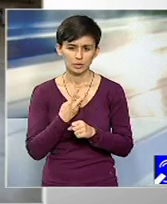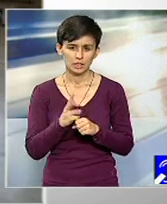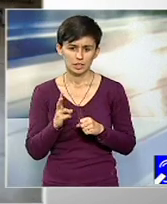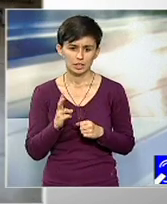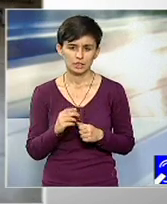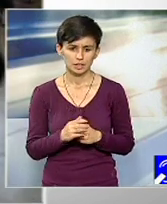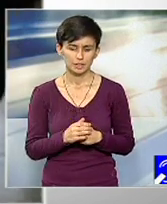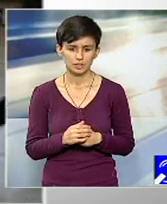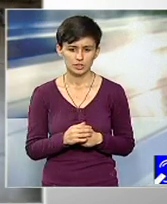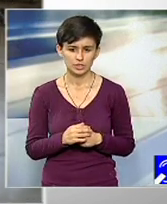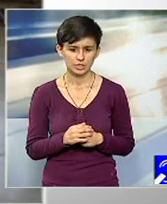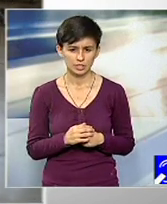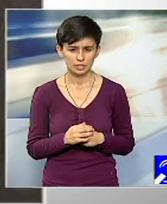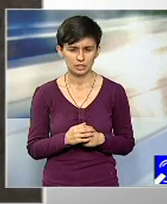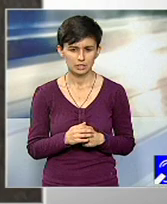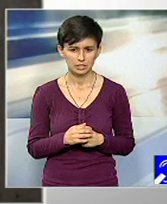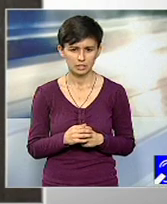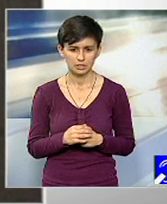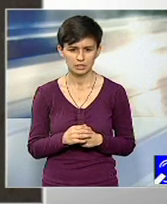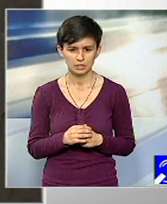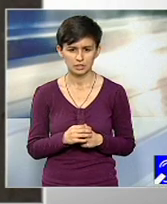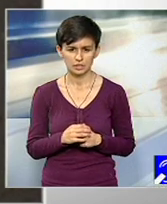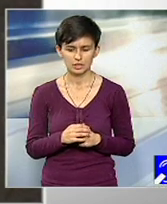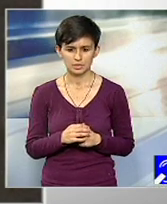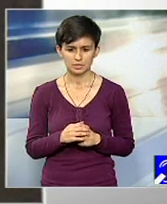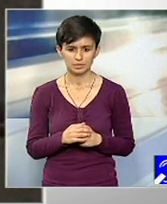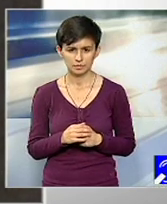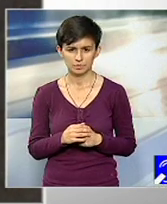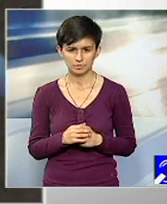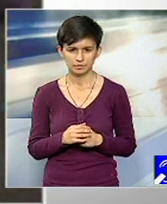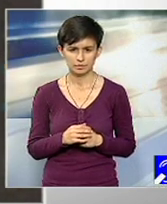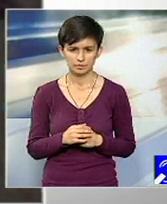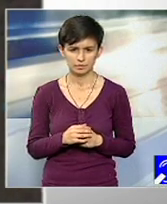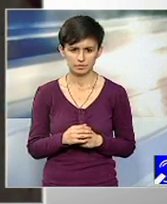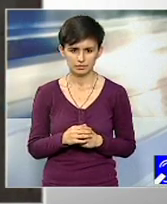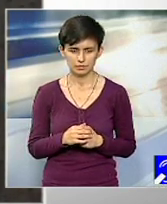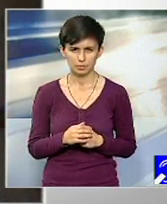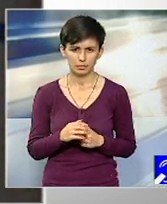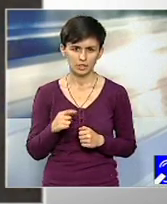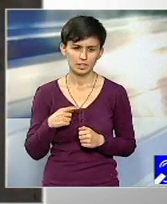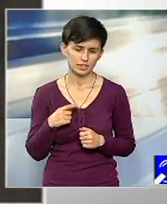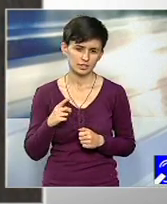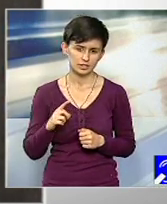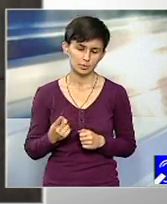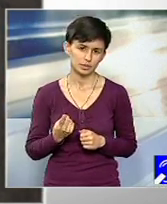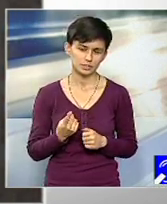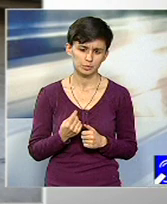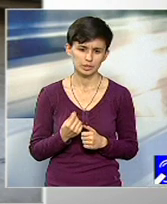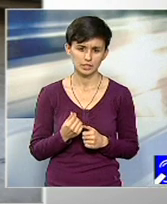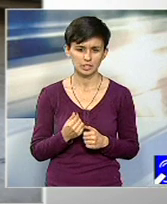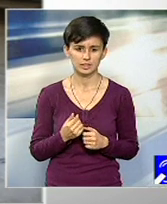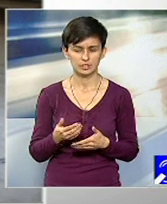un jucător care a făcut gălăgie într-o altă direcție, atunci sunt șanse mai ridicate să ia